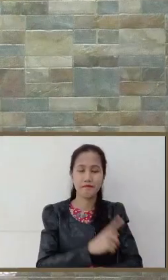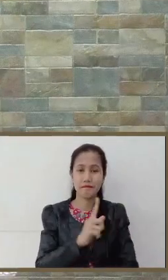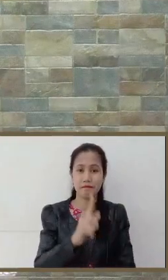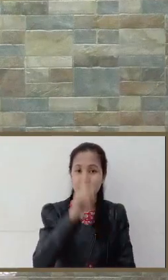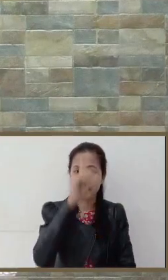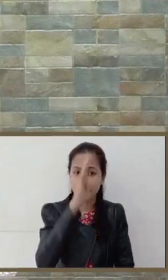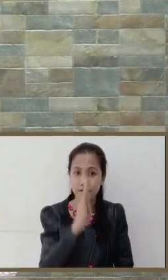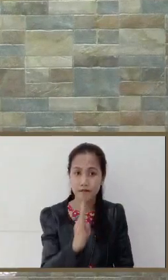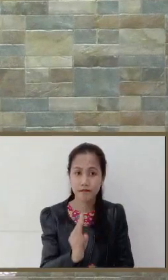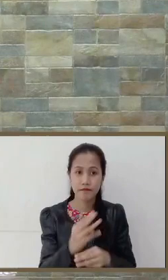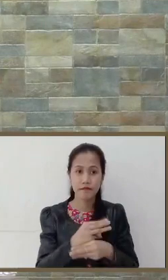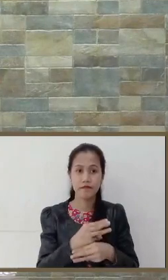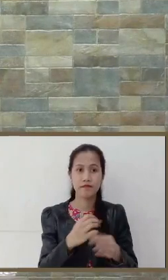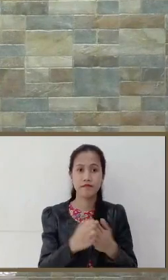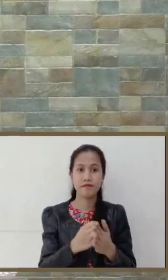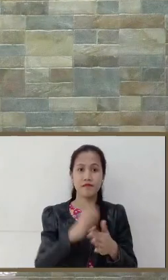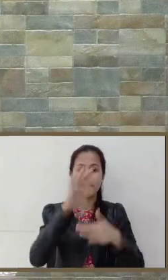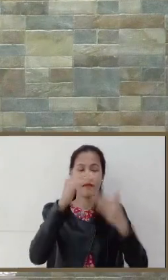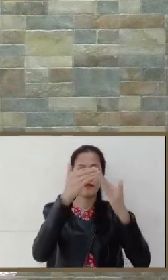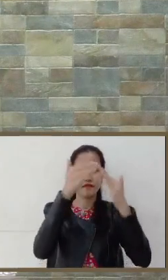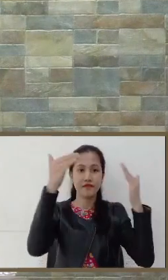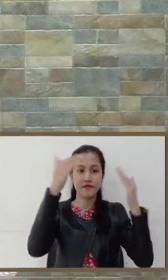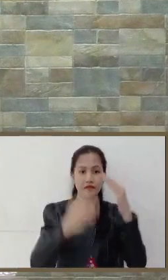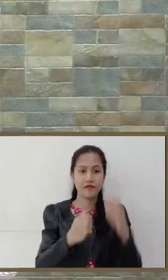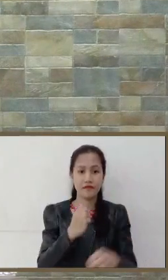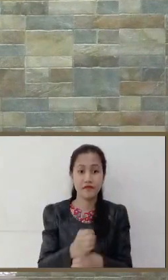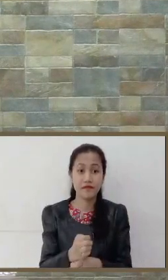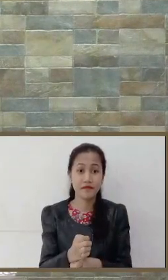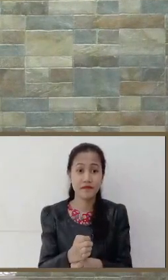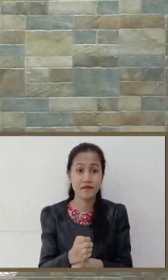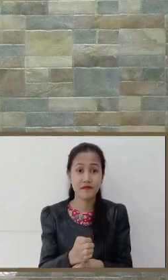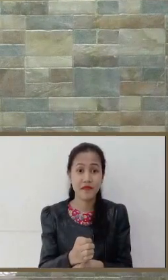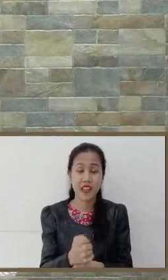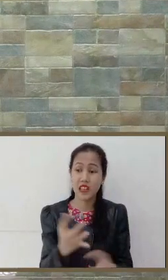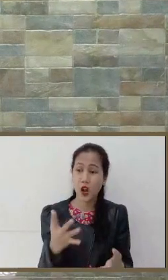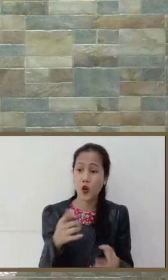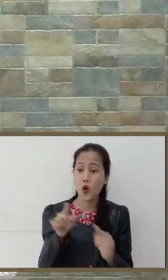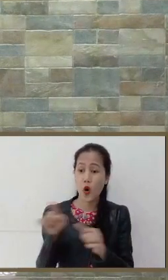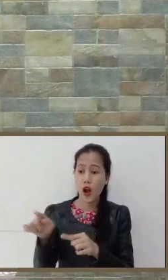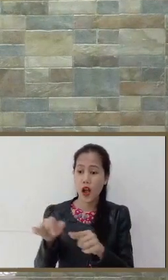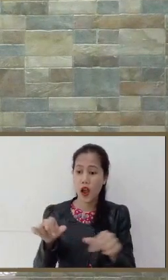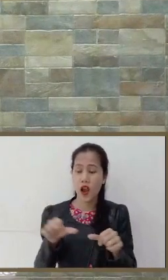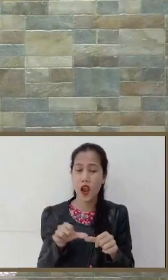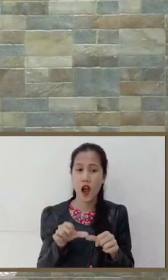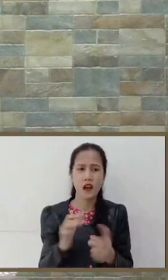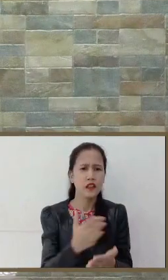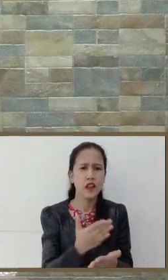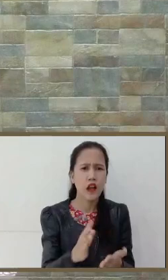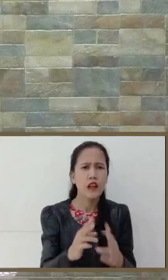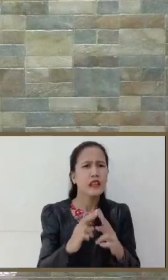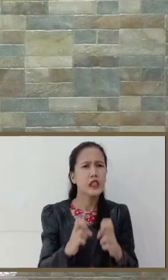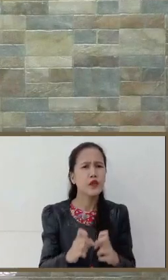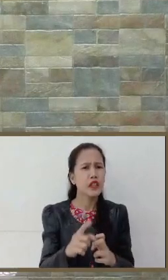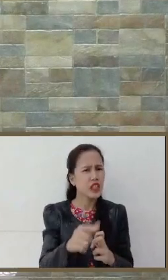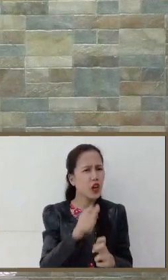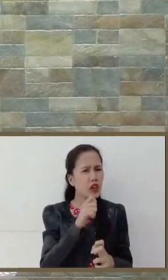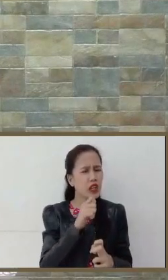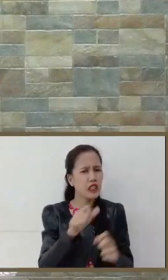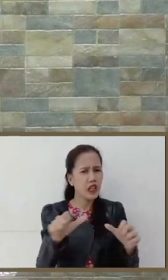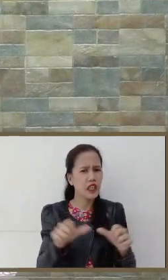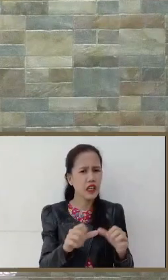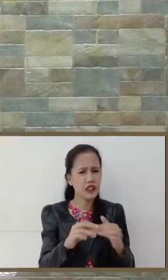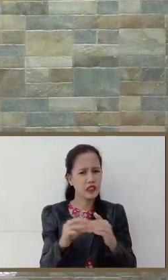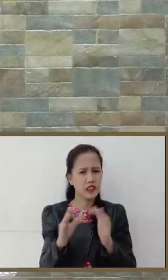ilumalang ng langit at lupa. Amen. Mag-area ka mga kapatid, mag-share ka dyan. Kahit hindi ka area leader, pwede ka mag-share ng gospel, mga